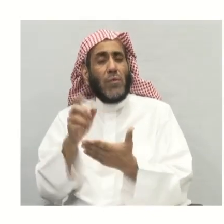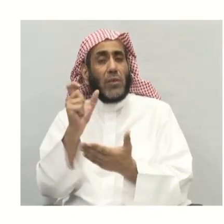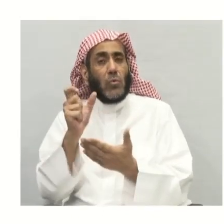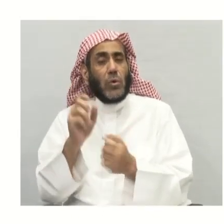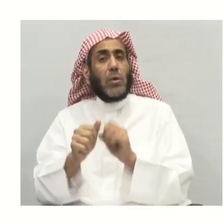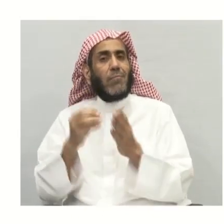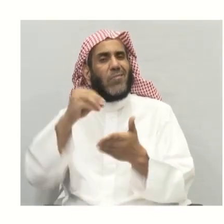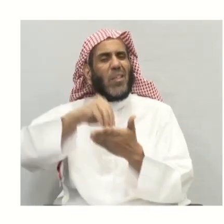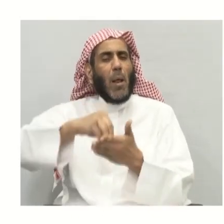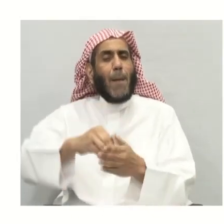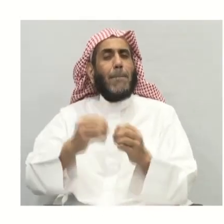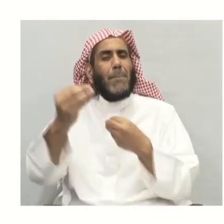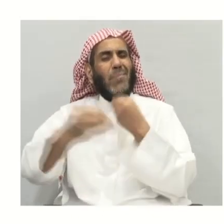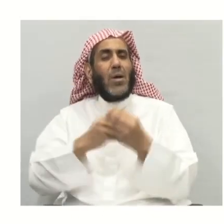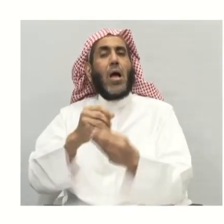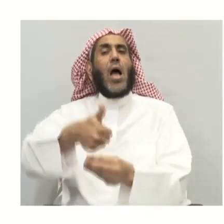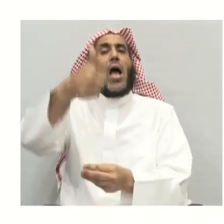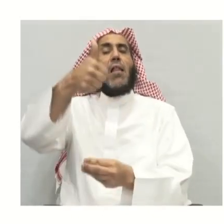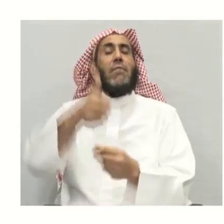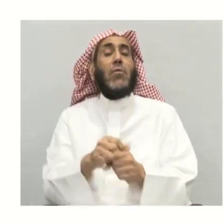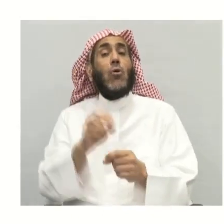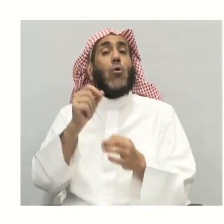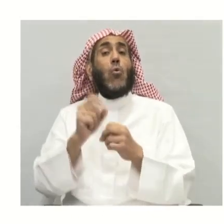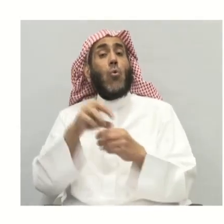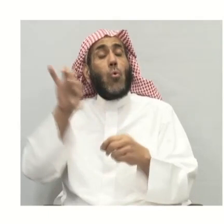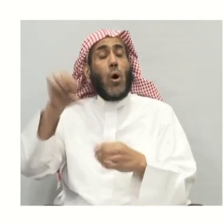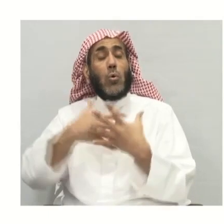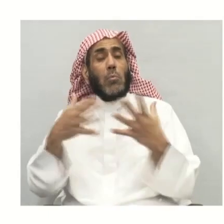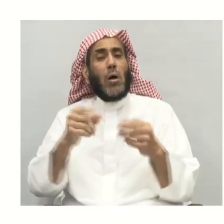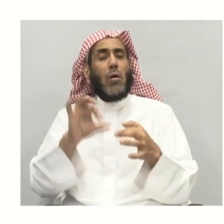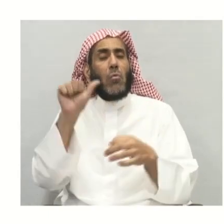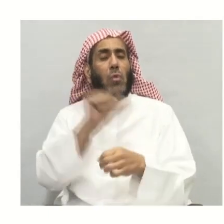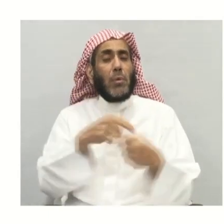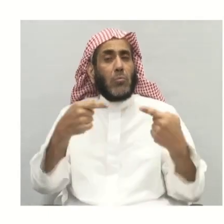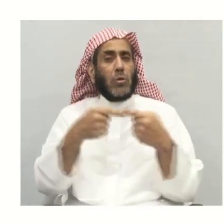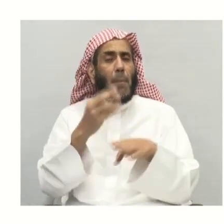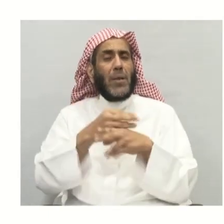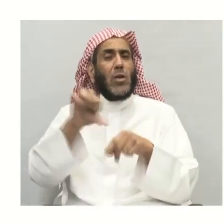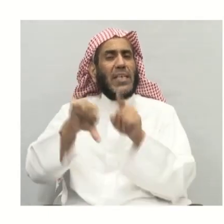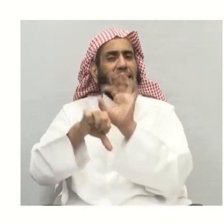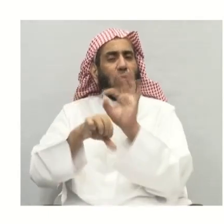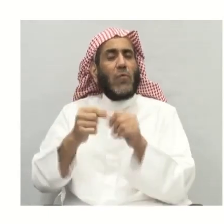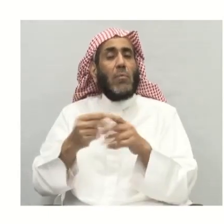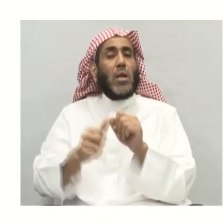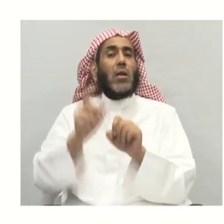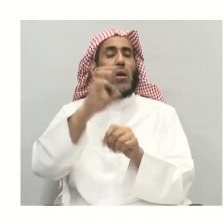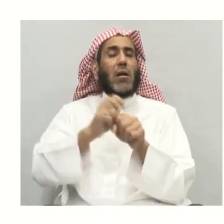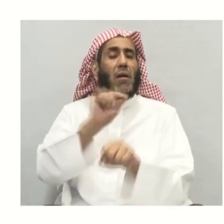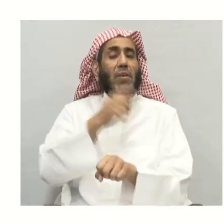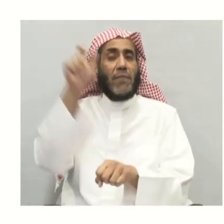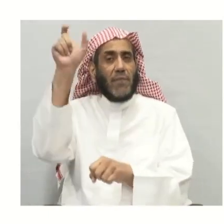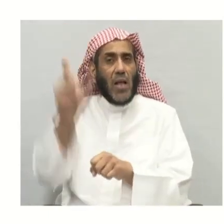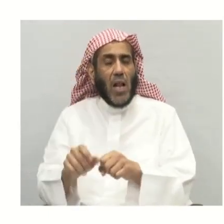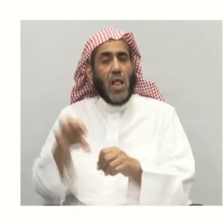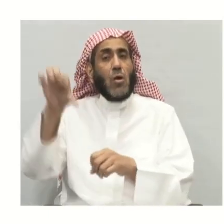الفا فانتبه لهذا واو الجماعه ضمير متصل بمبني على السكون في محل رفع فاعل اذا هذه هي